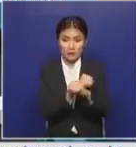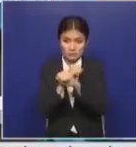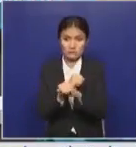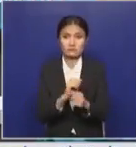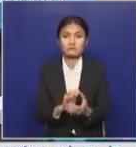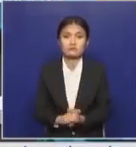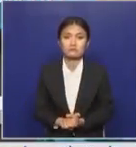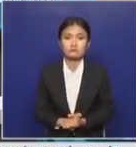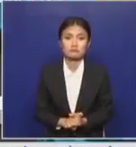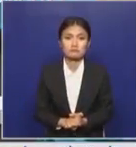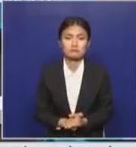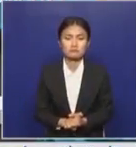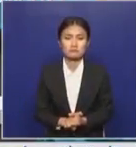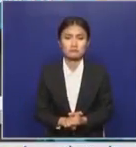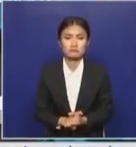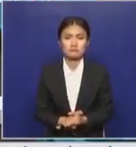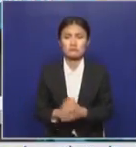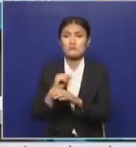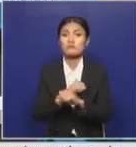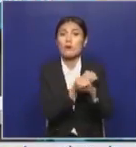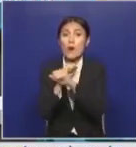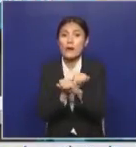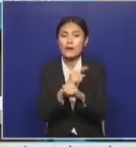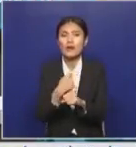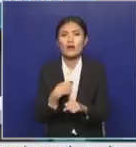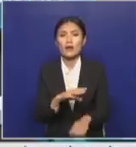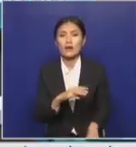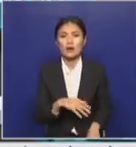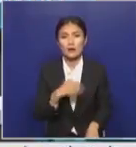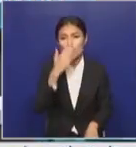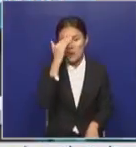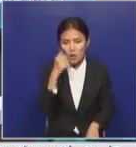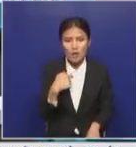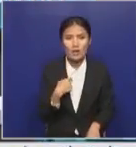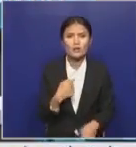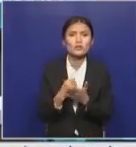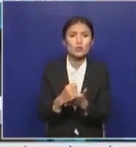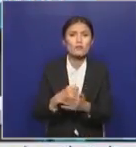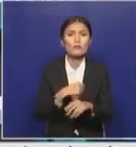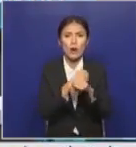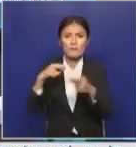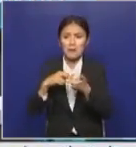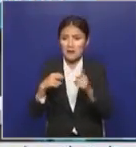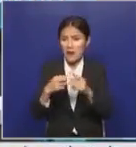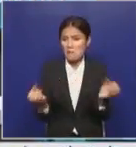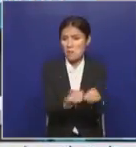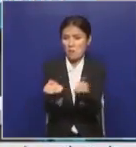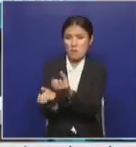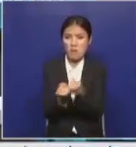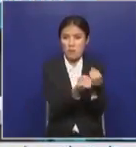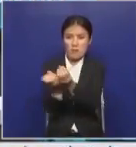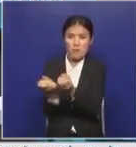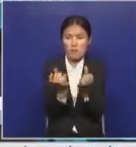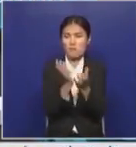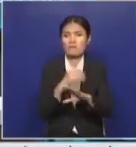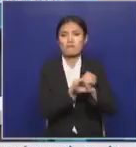ประสาสะนาโยบายที่จำเป็นเพื่อดับไฟกองใหญ่ไว้แต่ต้นลมมีให้ไฟกองเล็กกับคือผม